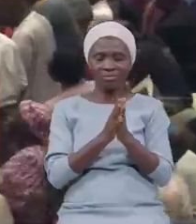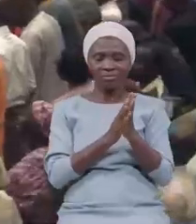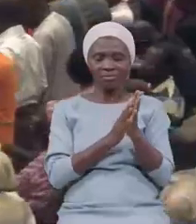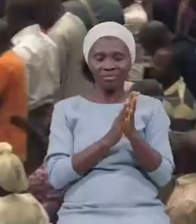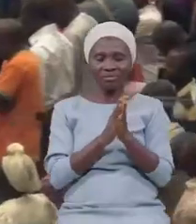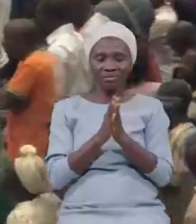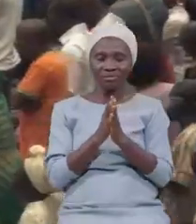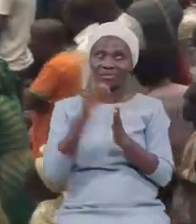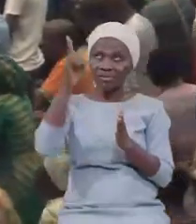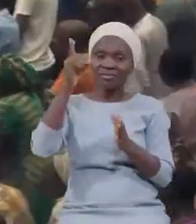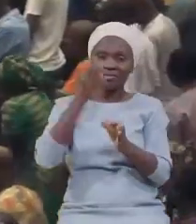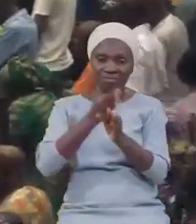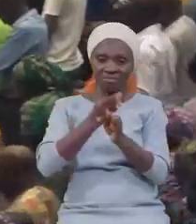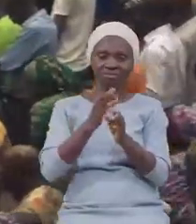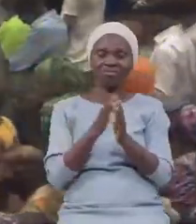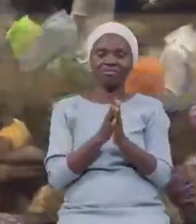Il est fidèle.